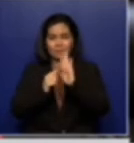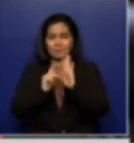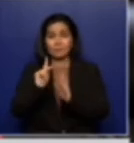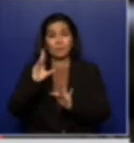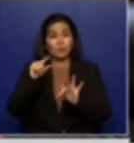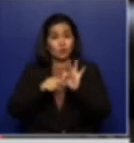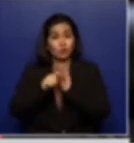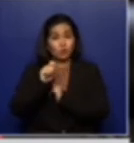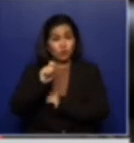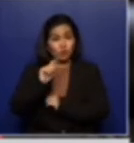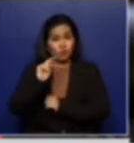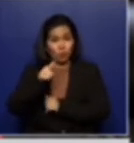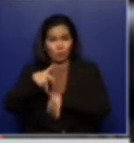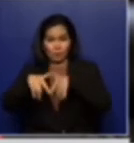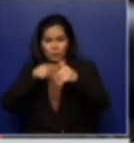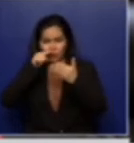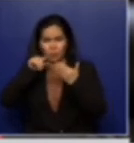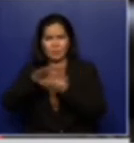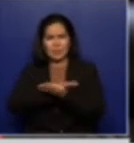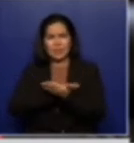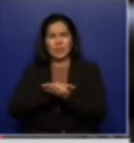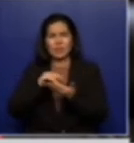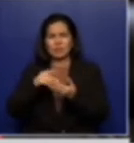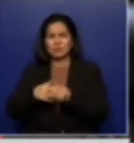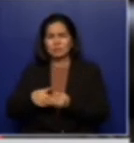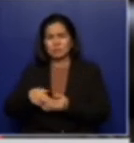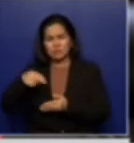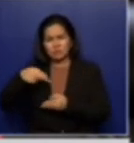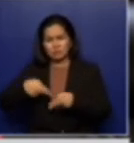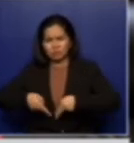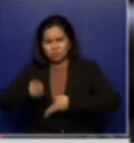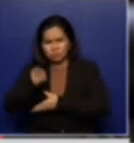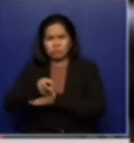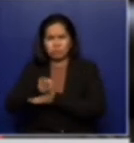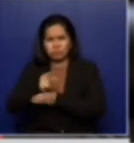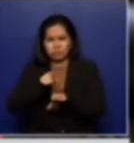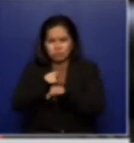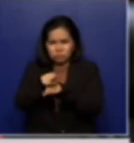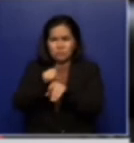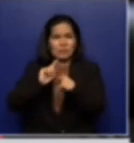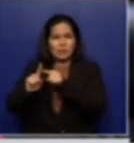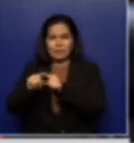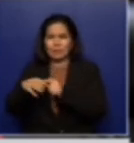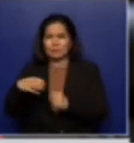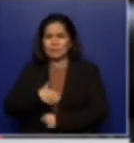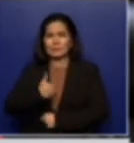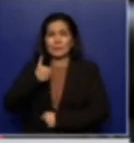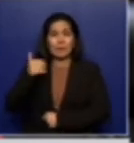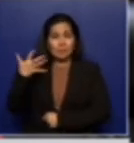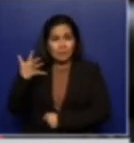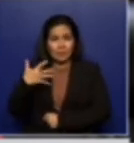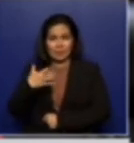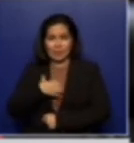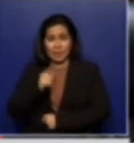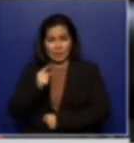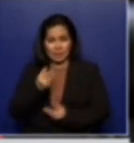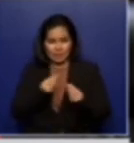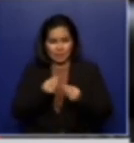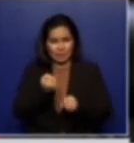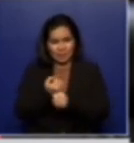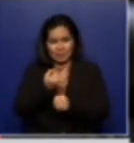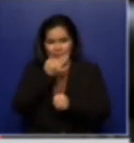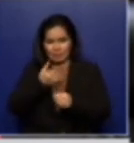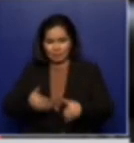ทั้งประเทศครับเขาไม่อยากได้อาวุธยุทโธปกรณ์นะครับเขาอยากได้ที่ทำกินอยากมีชีวิตที่ดีขึ้นผ